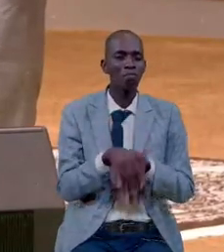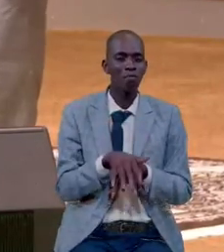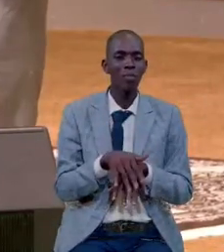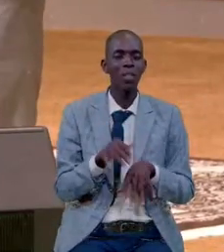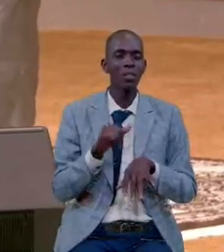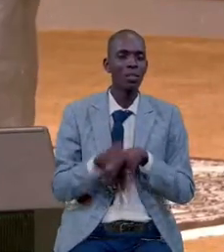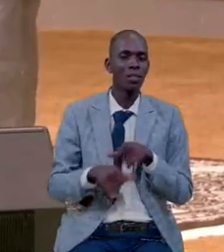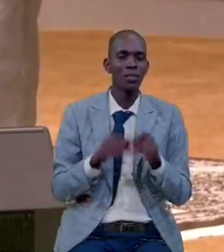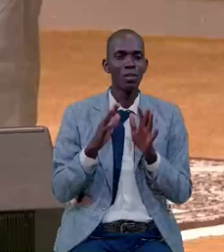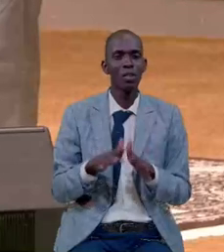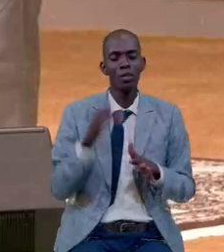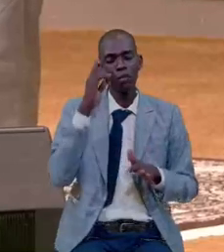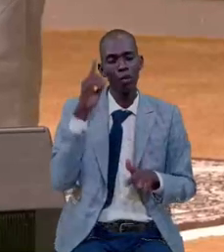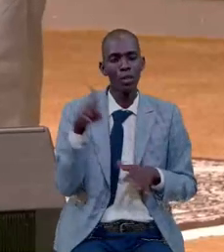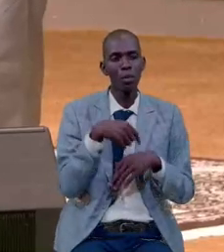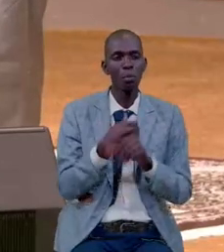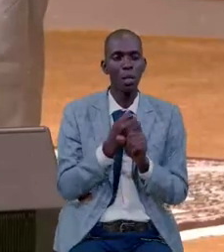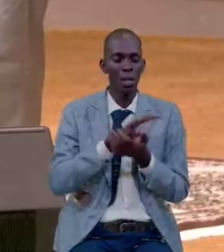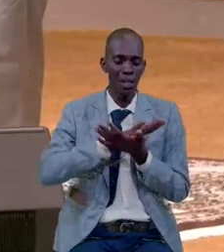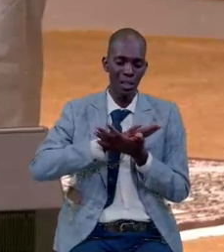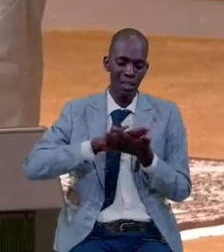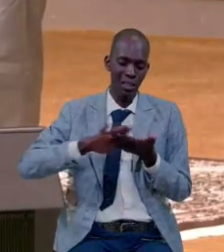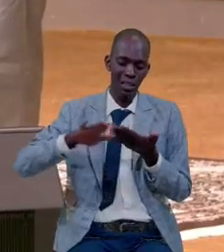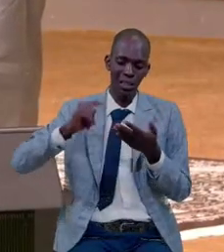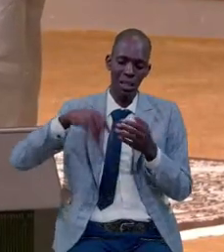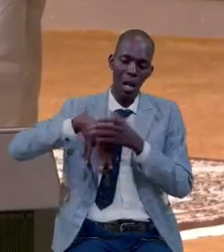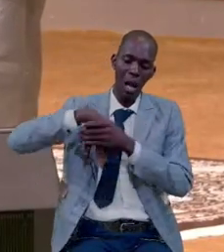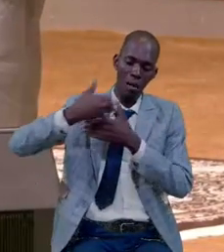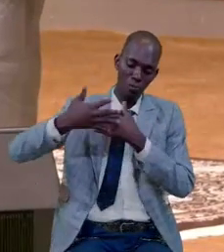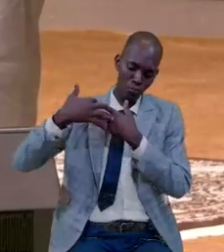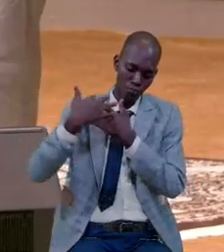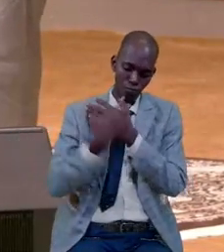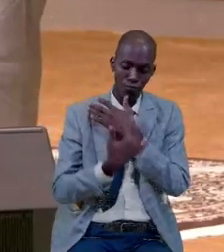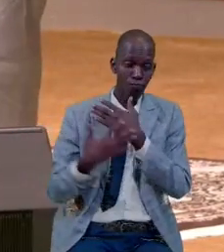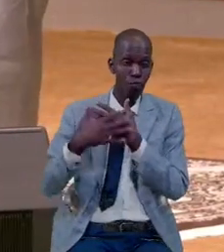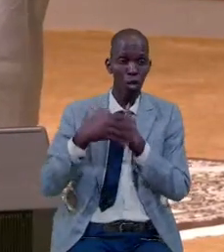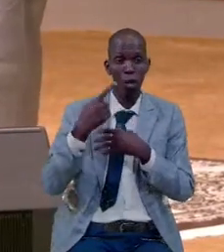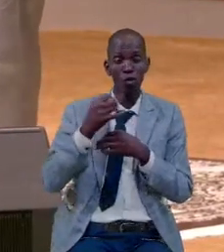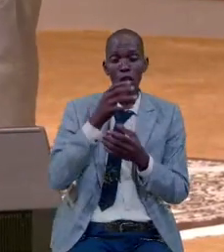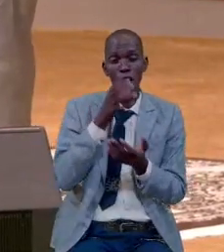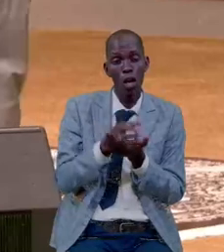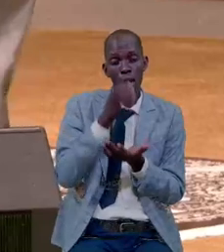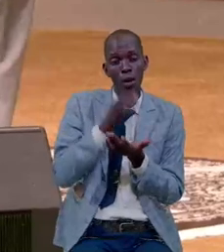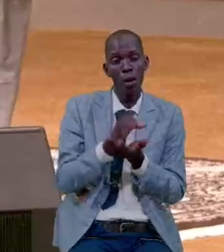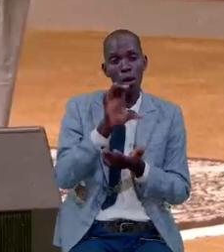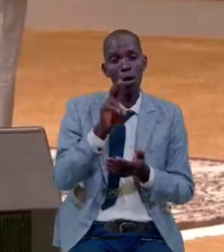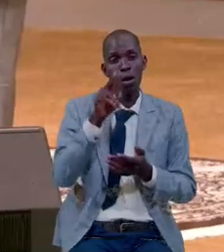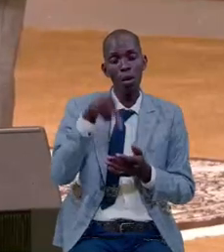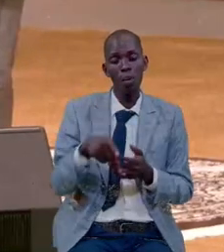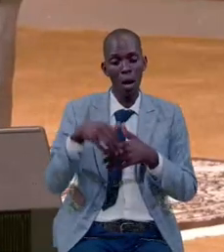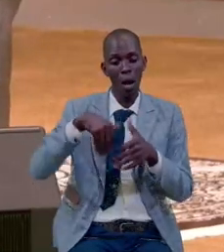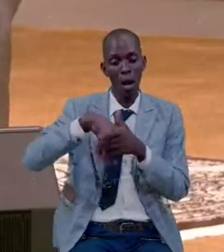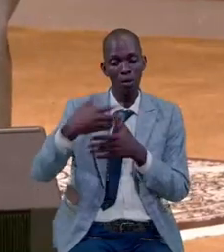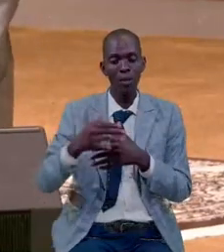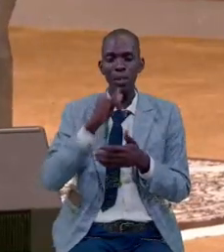le dehors de la coupe. Vous êtes méticuleux, le dehors de la coupe. Ce que